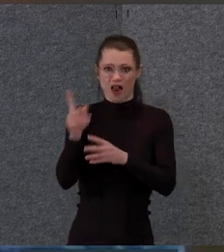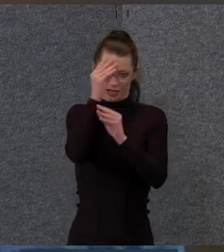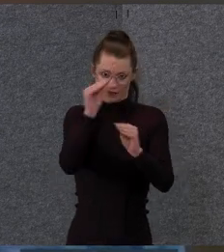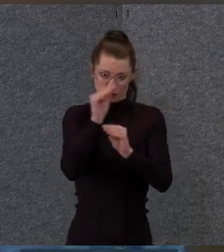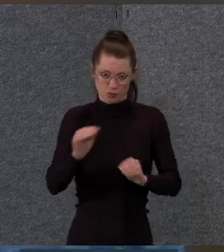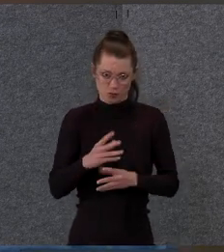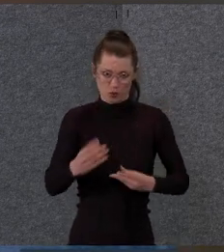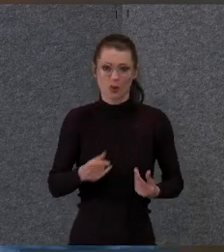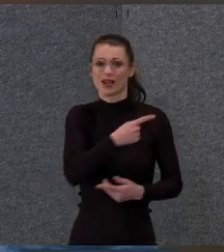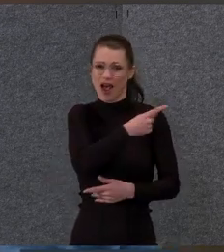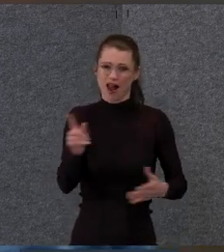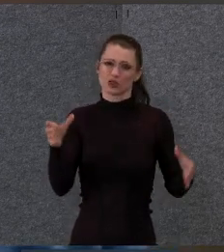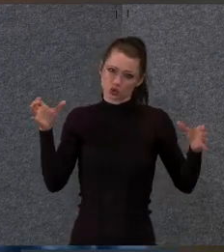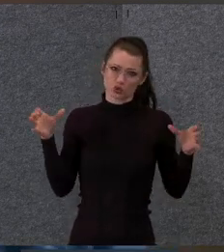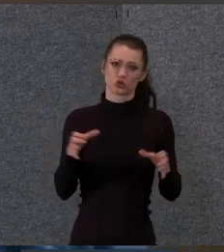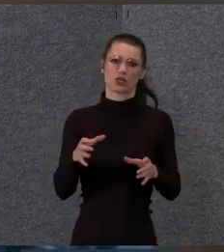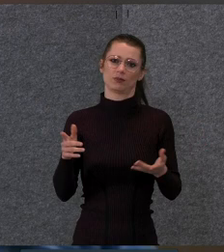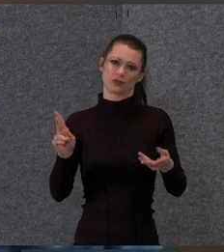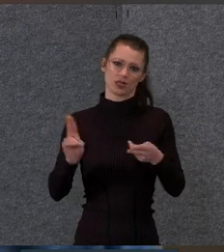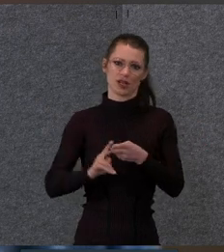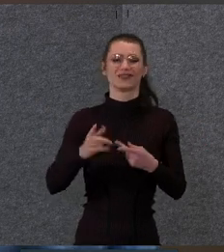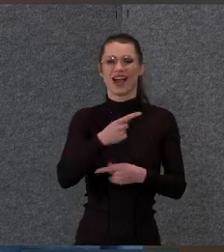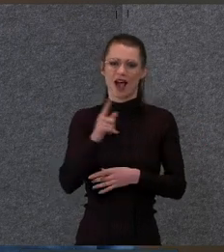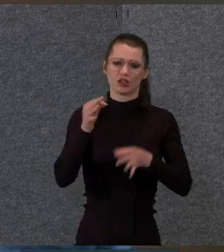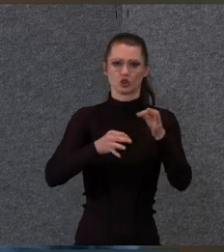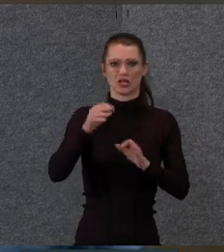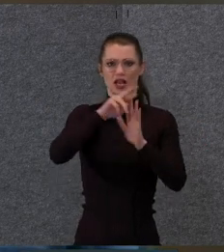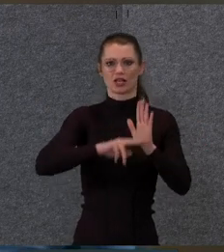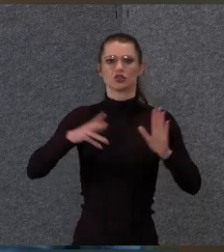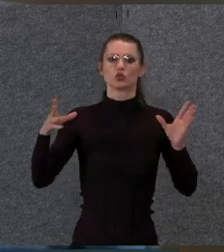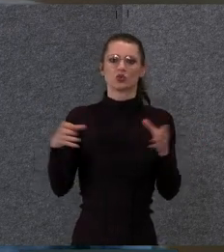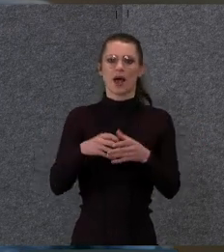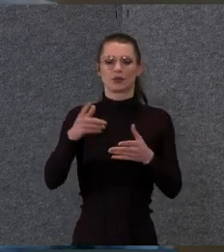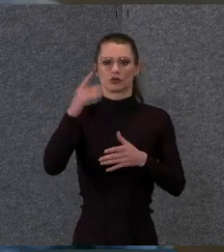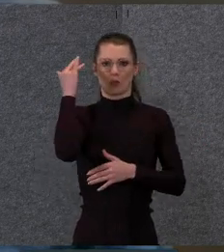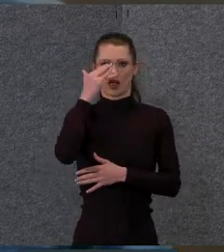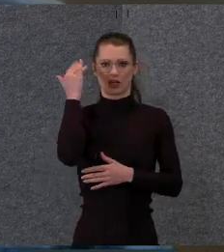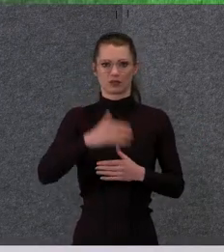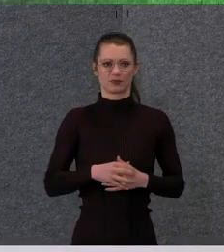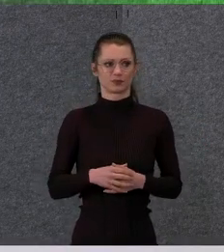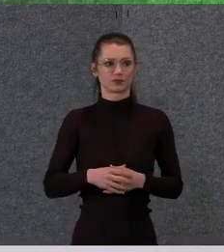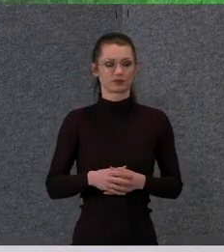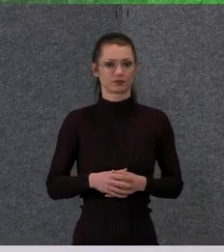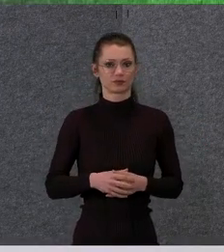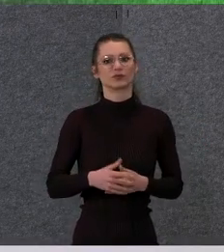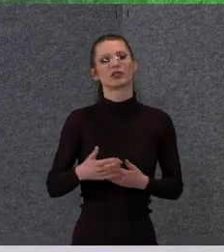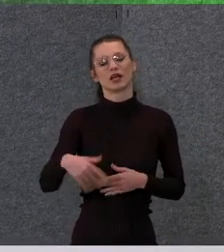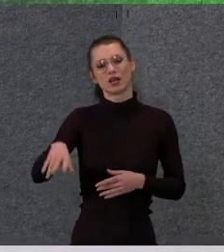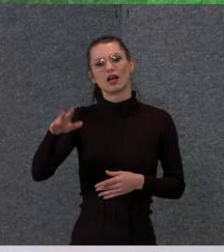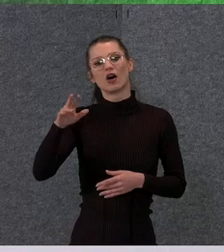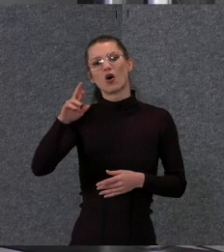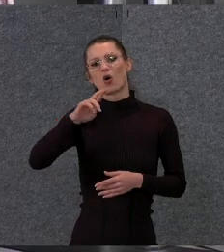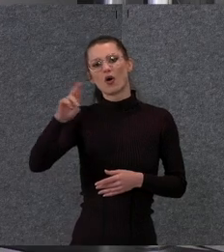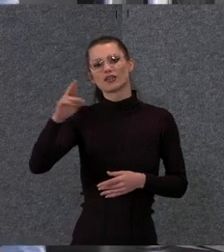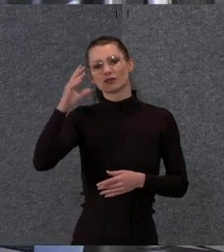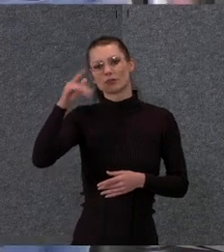alle beisammen sind, damit wir uns alle auf gemeinsame Spielregeln einigen können. Die Gegenrede dazu hält Raul Rosbach.